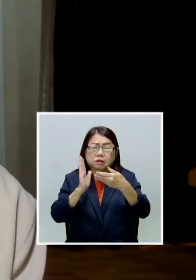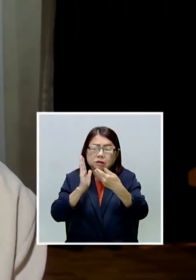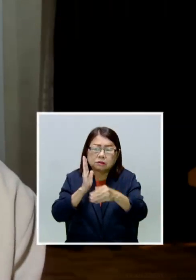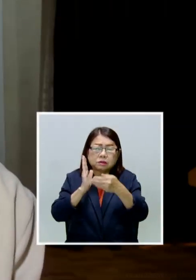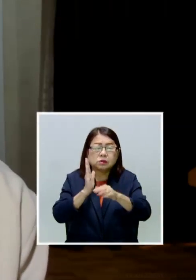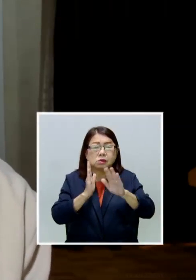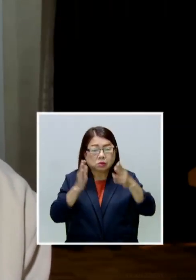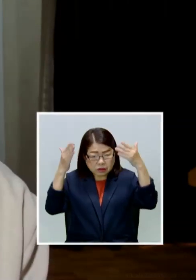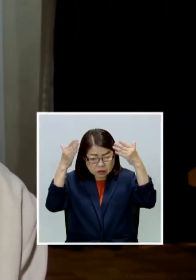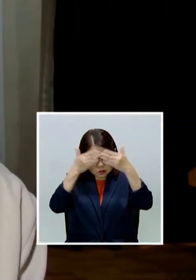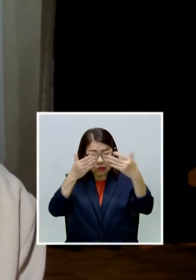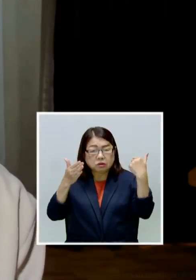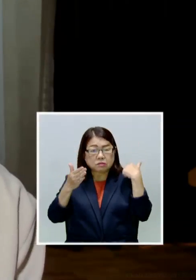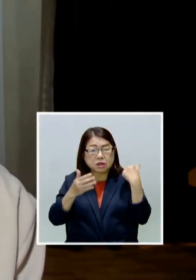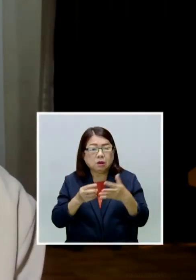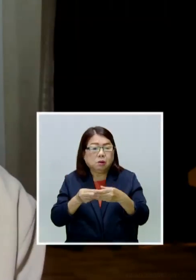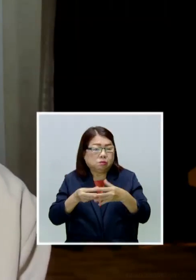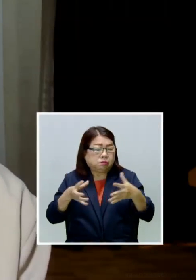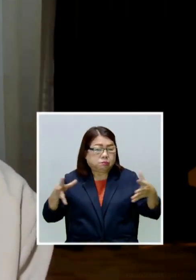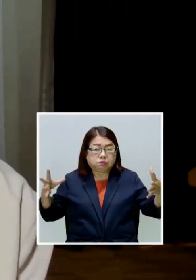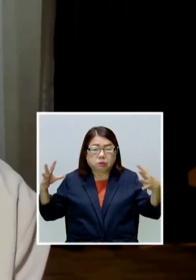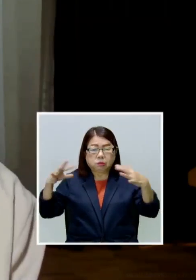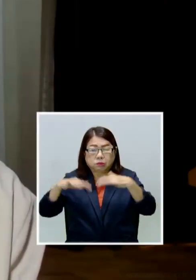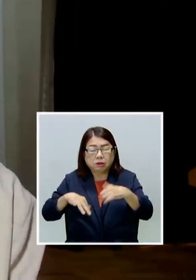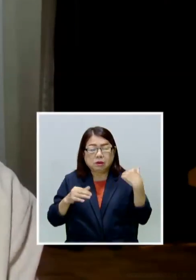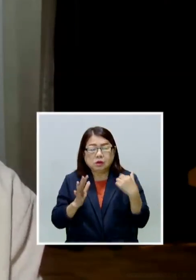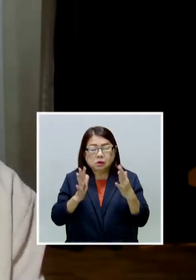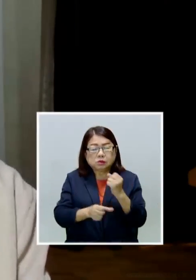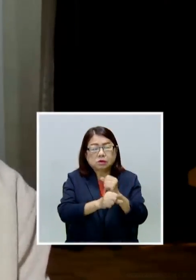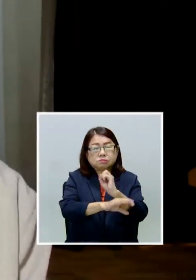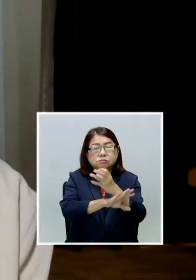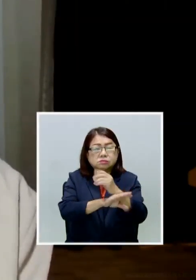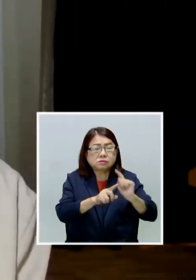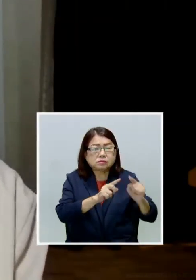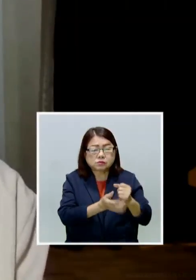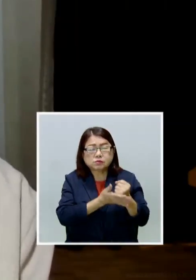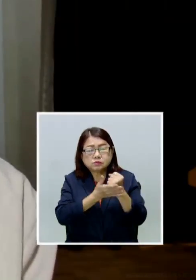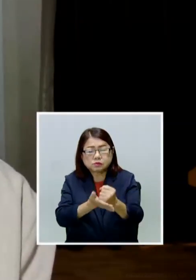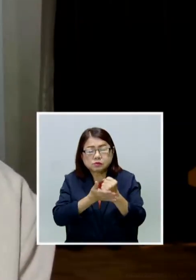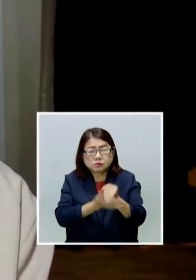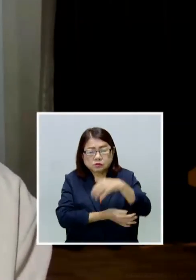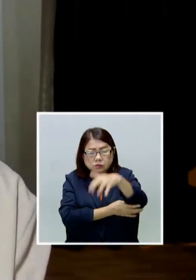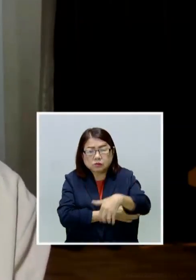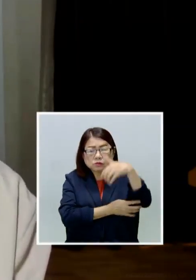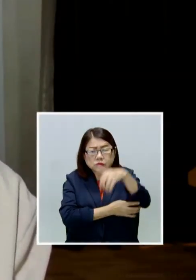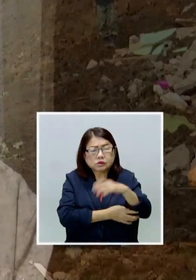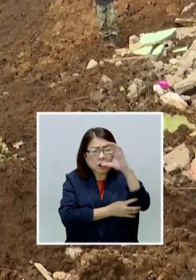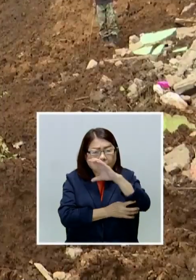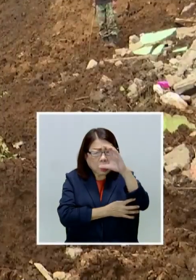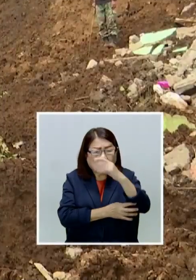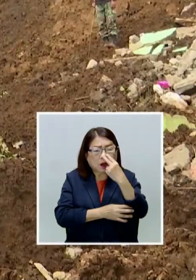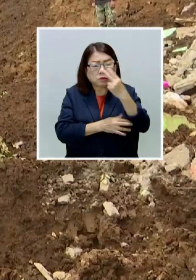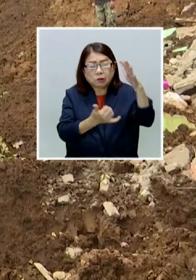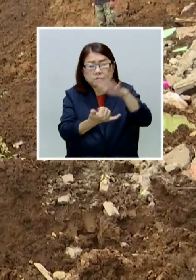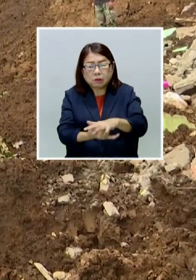อินโดนีเซียสร้างความเสียหายเป็นวงกว้างทำให้เจ้าหน้าที่กู้ภัยของอินโดนีเซียแข่งกับเวลาเร่งขุดค้นตามซากปรักหักพัง